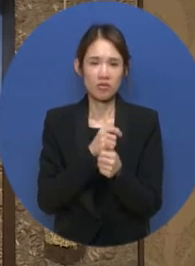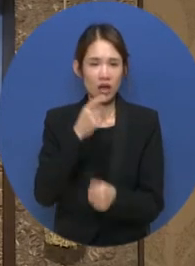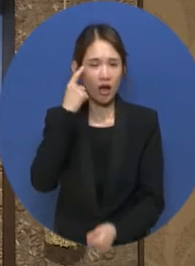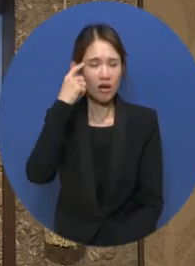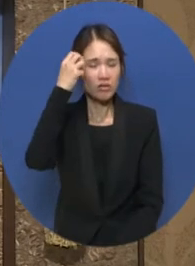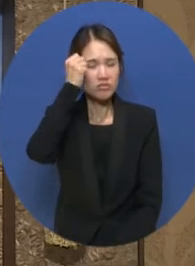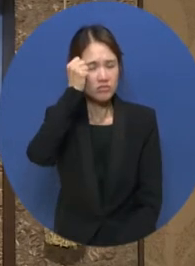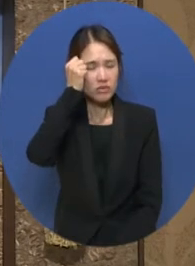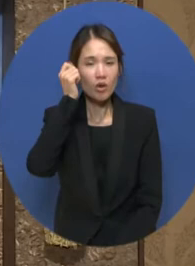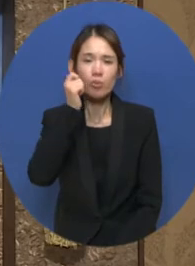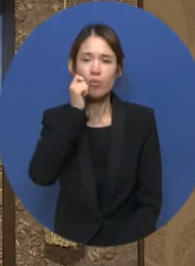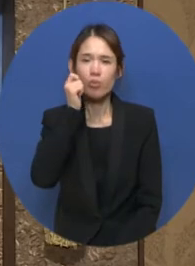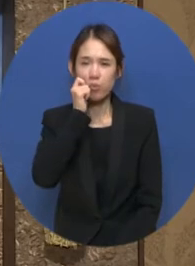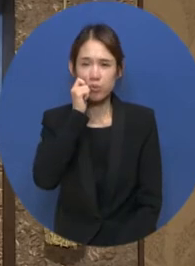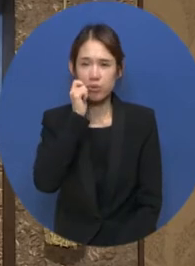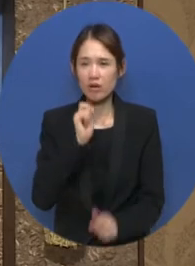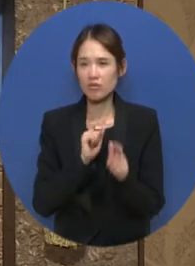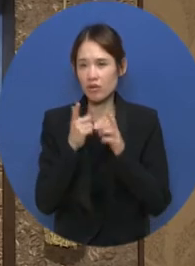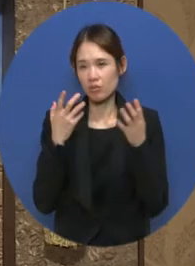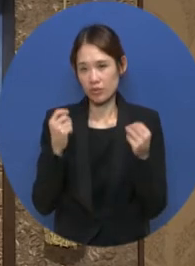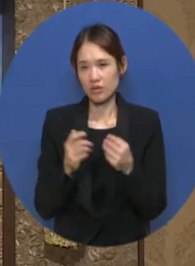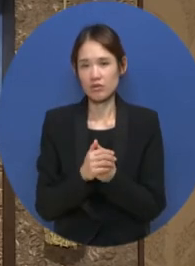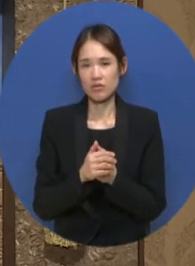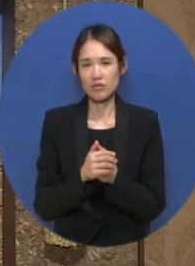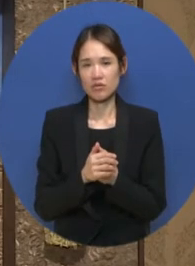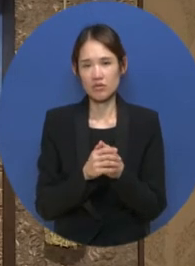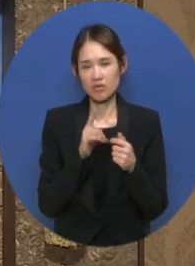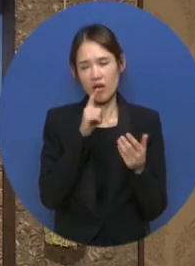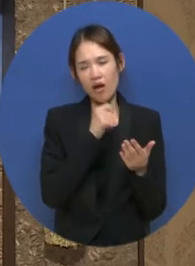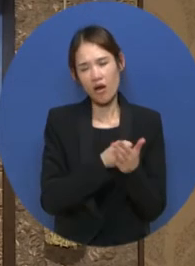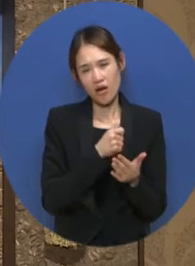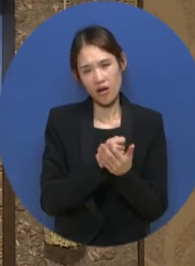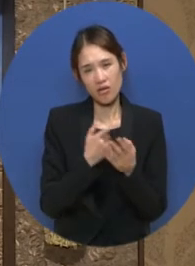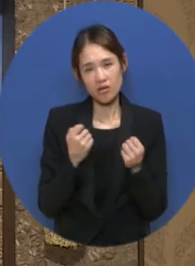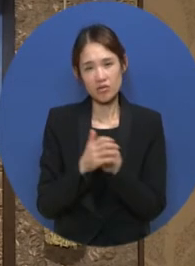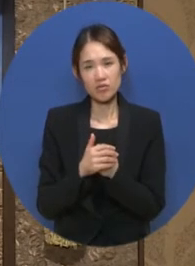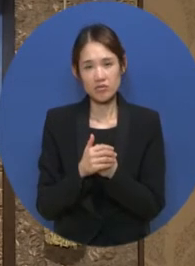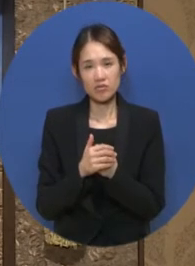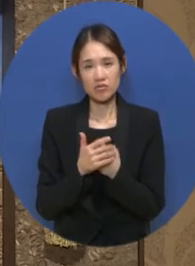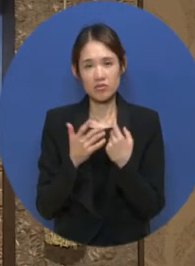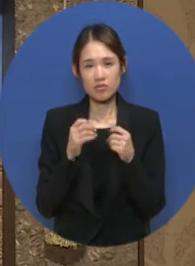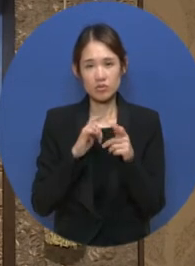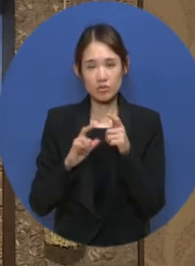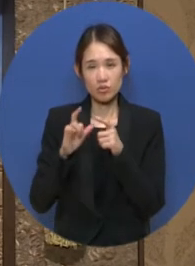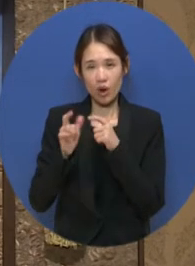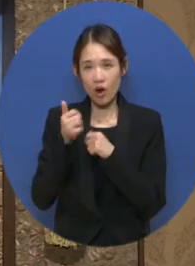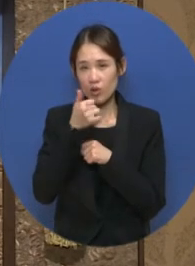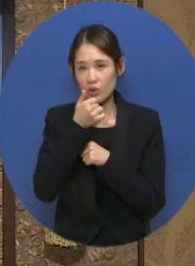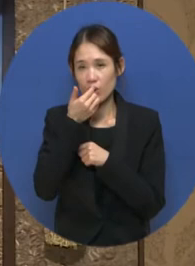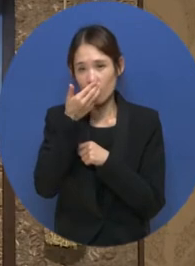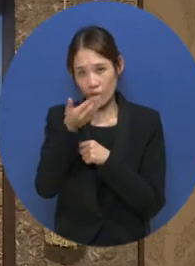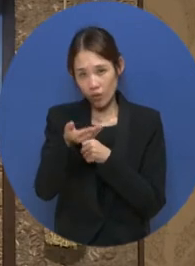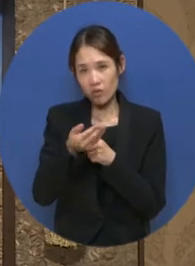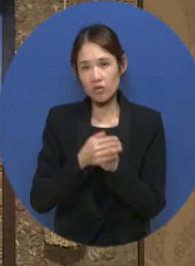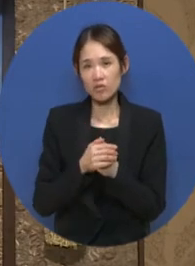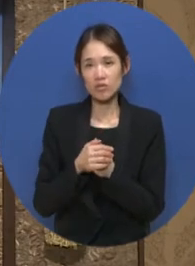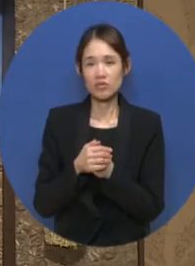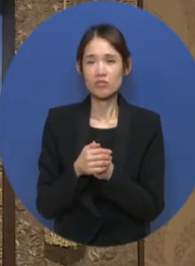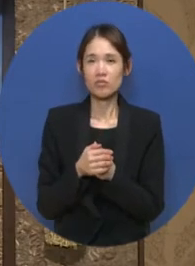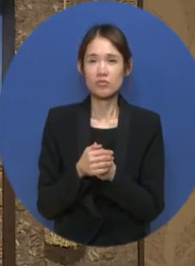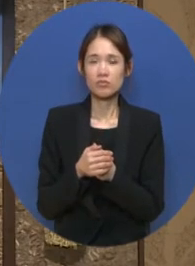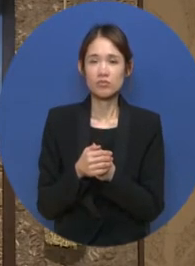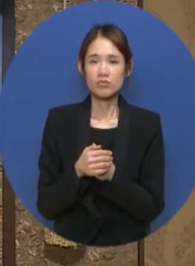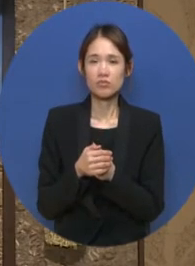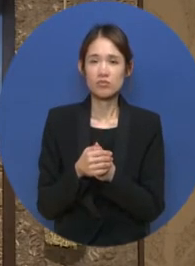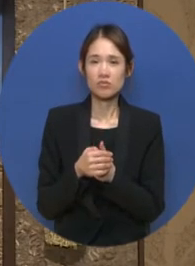못하는 경우가 더 상당히 도 4 그 부분이 안타깝 왜 그래서 이제 이런 부분들을 조금 더 이제 좀 소개해